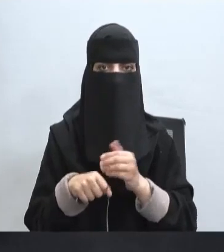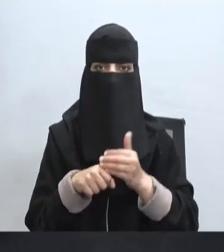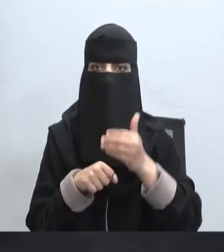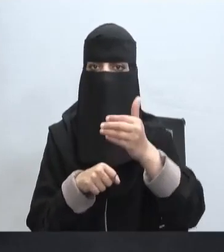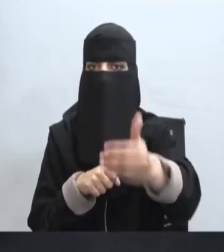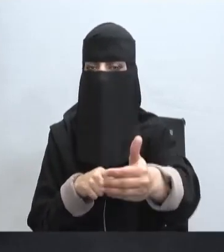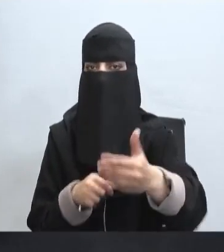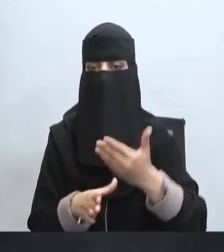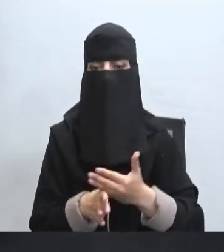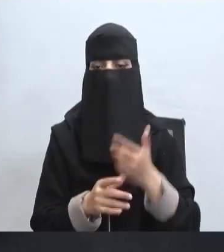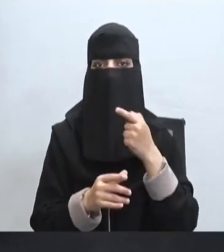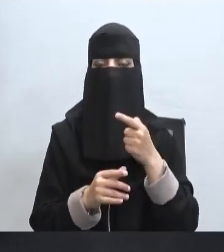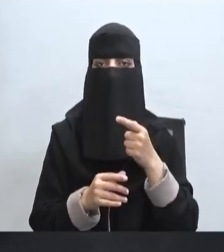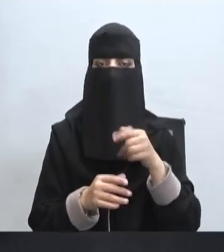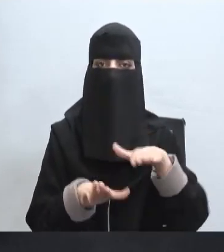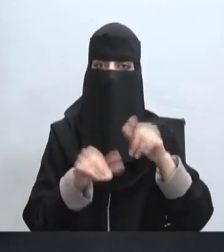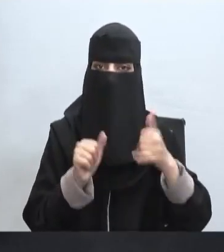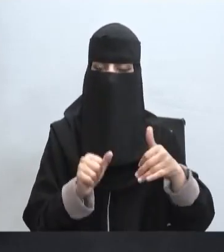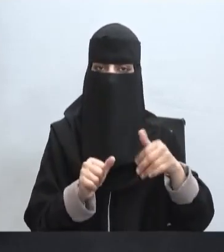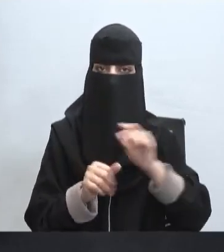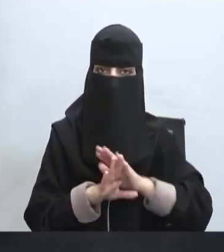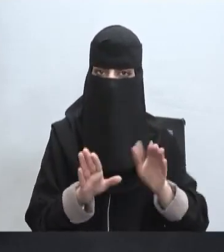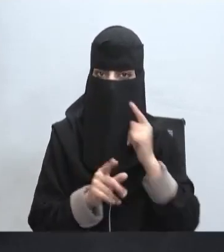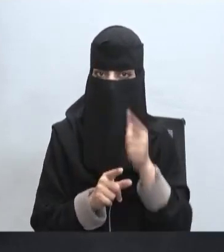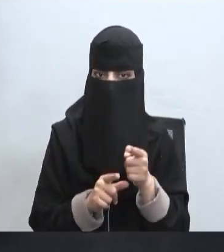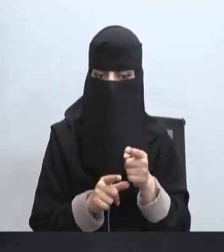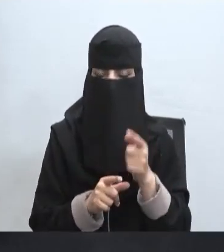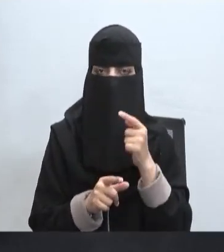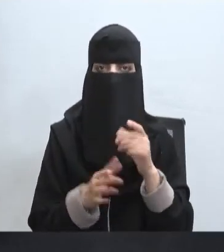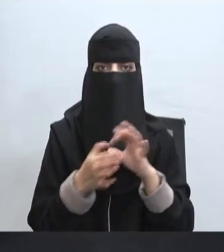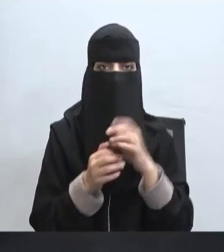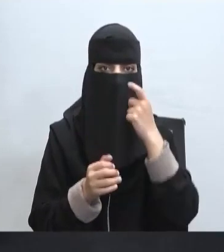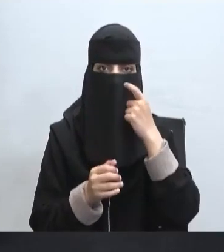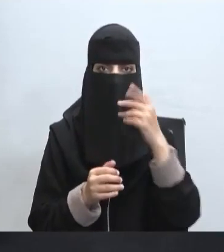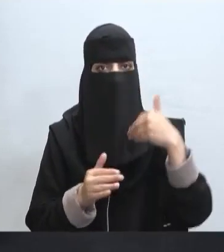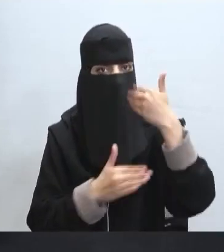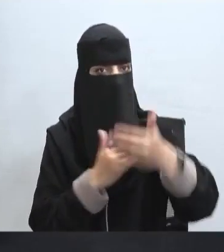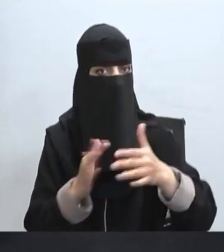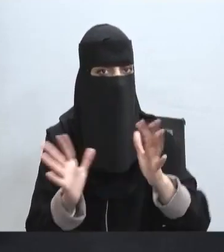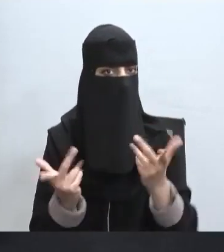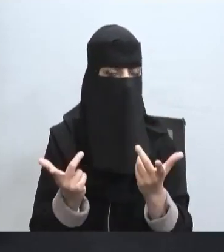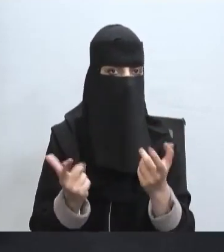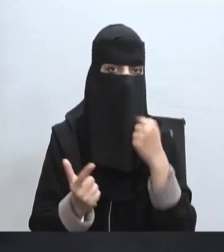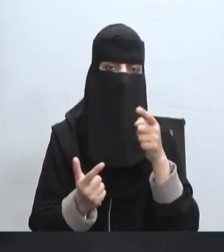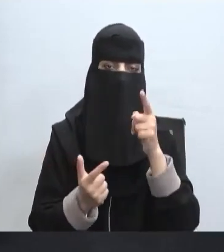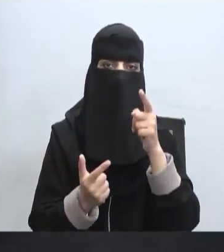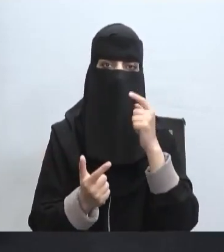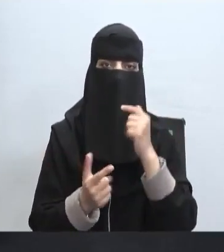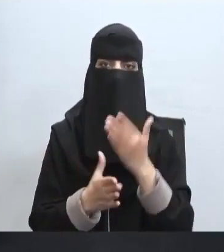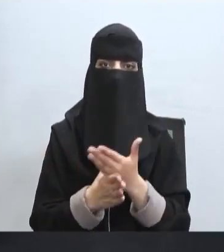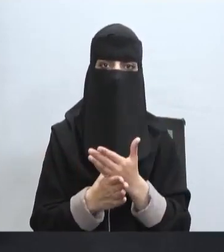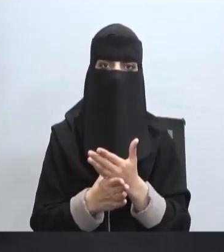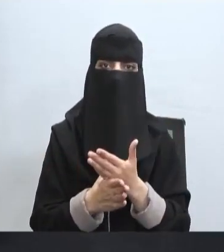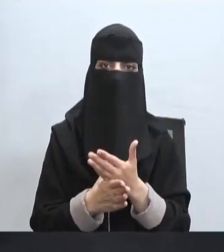الطويل مثل التقاعد وما يرتبط به وحياتك ما بعد التقاعد لانه ربما لن